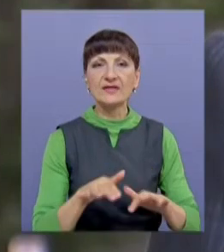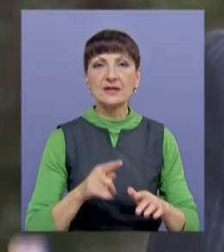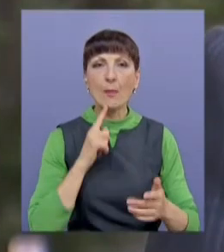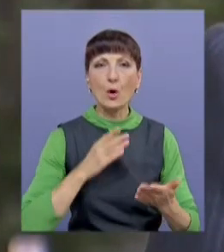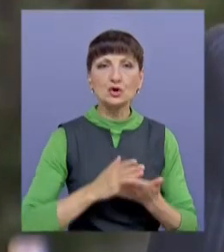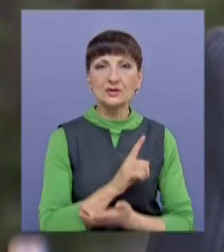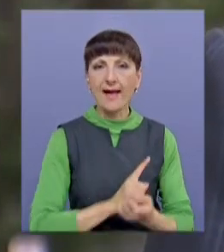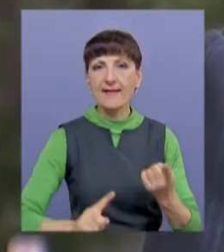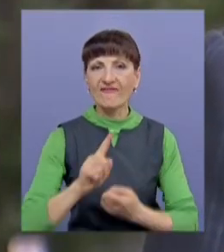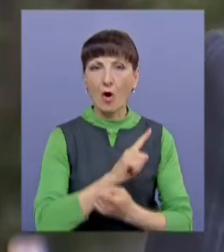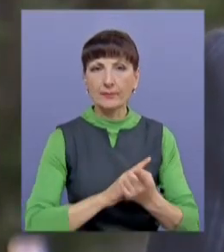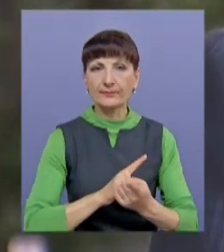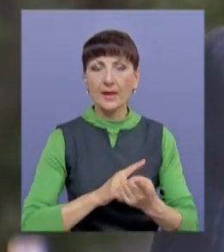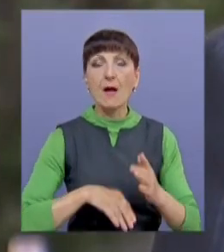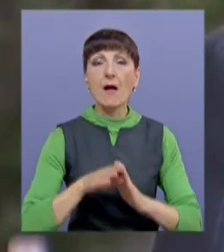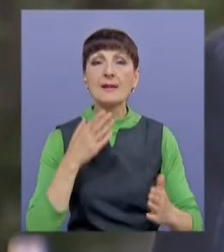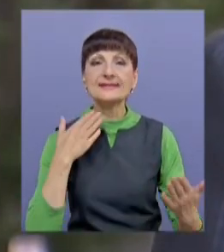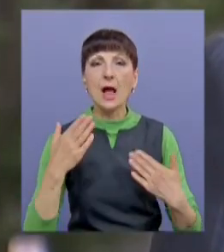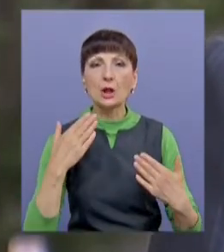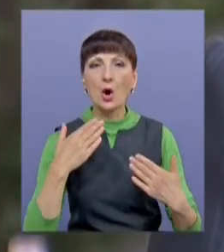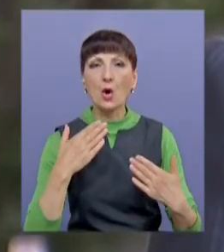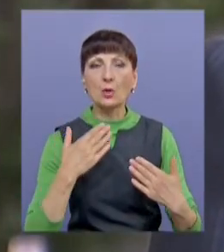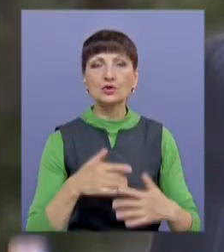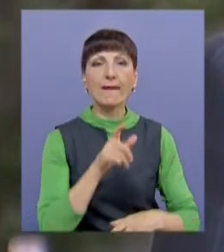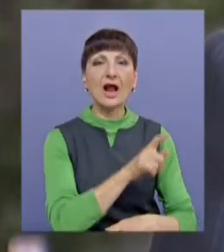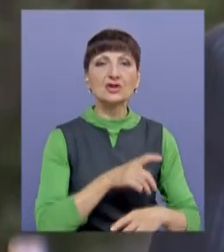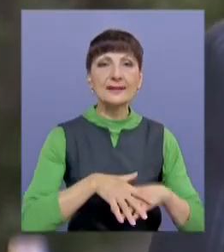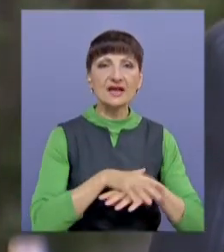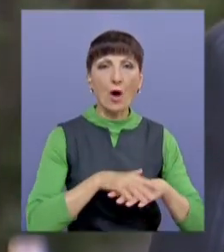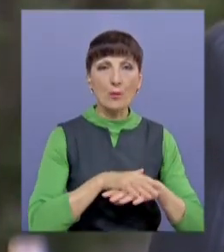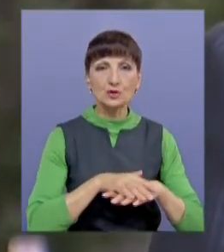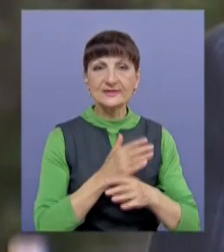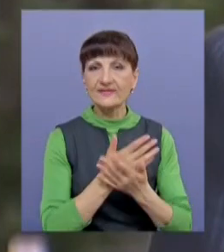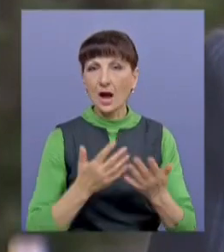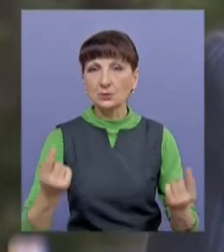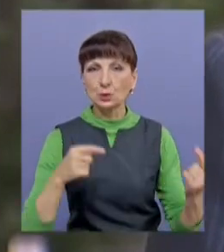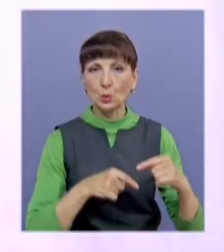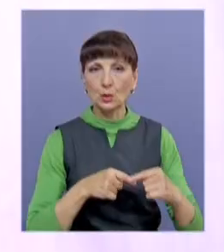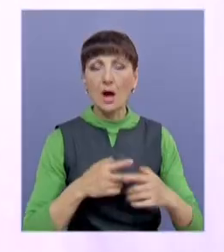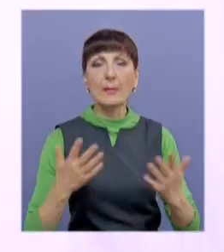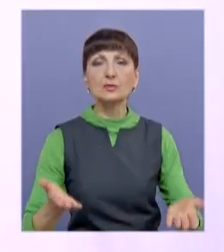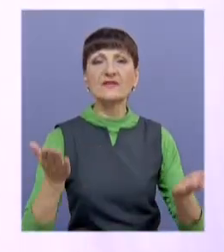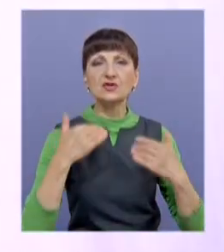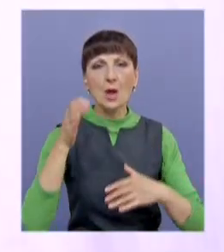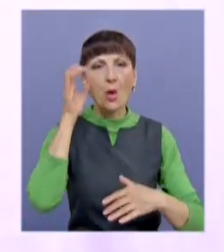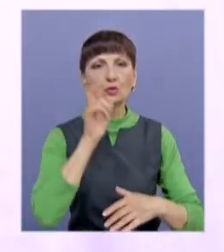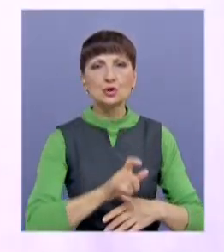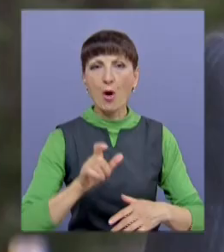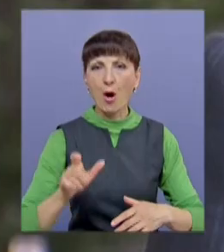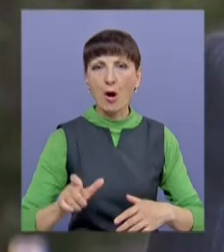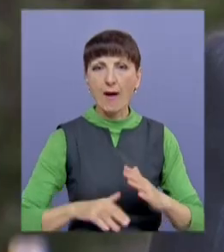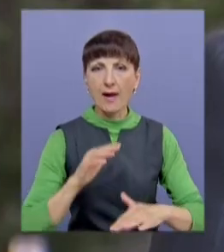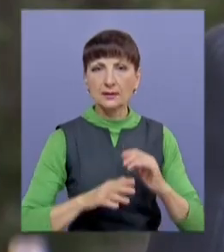реформ, налаживание диалога, значит, институтов гражданского общества, большое привлечение экспертов, чтобы